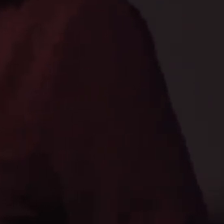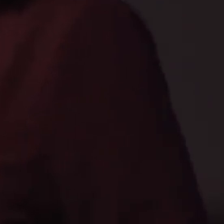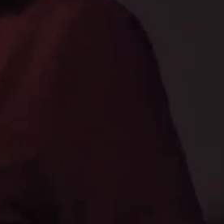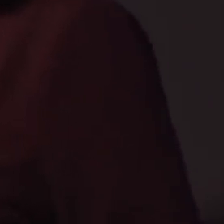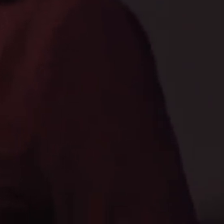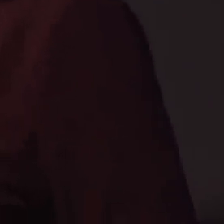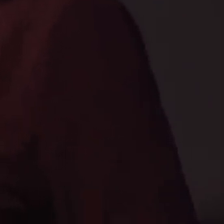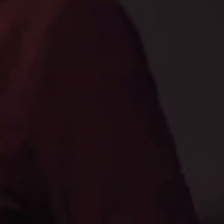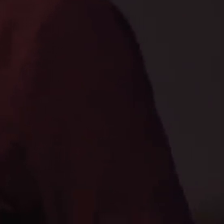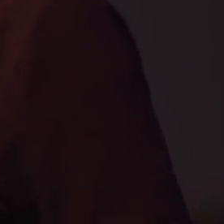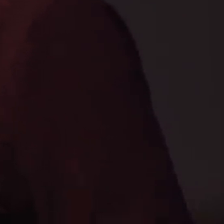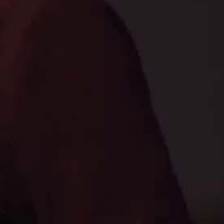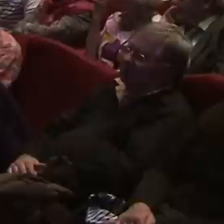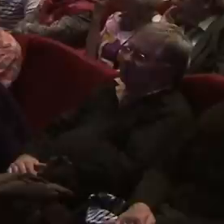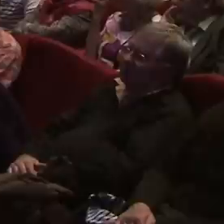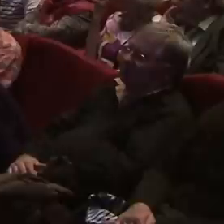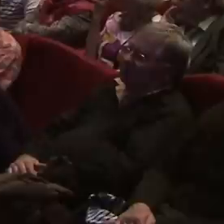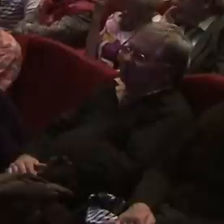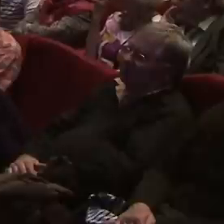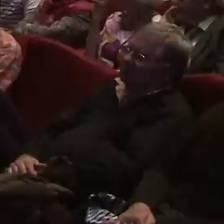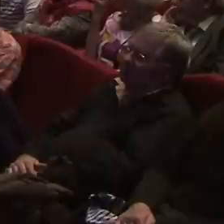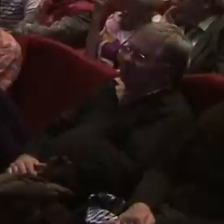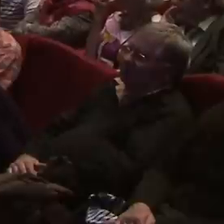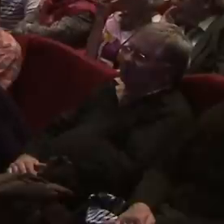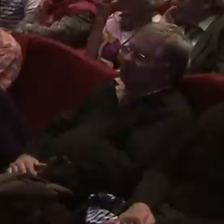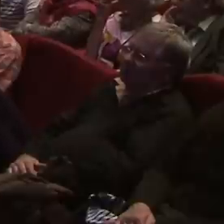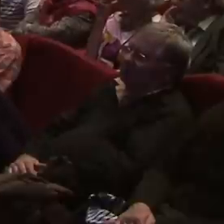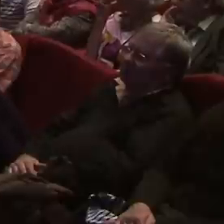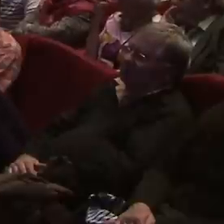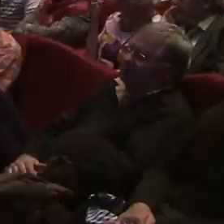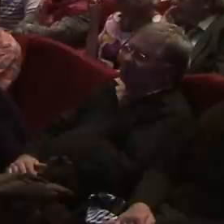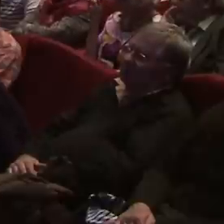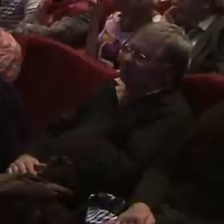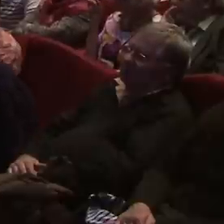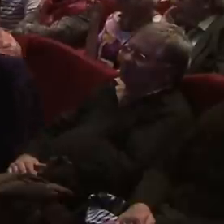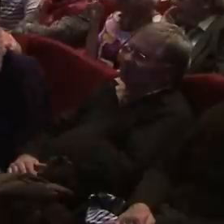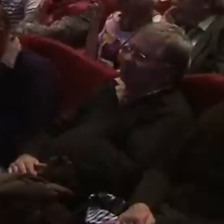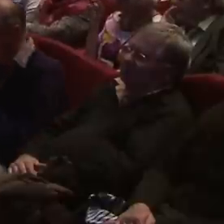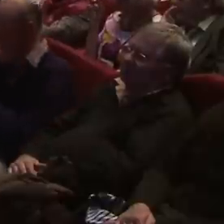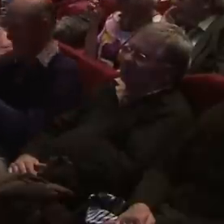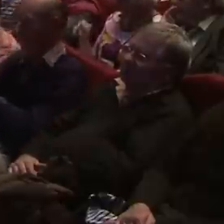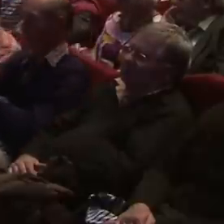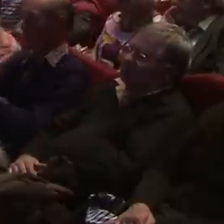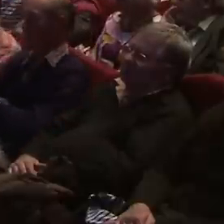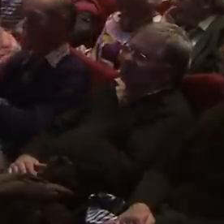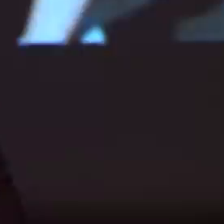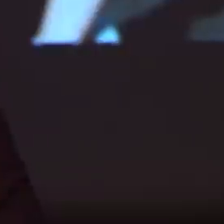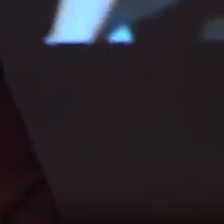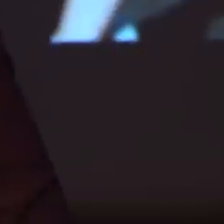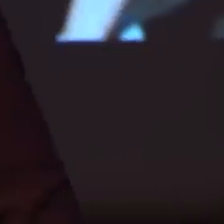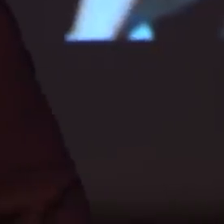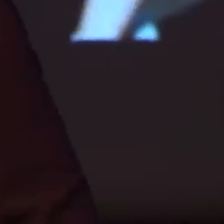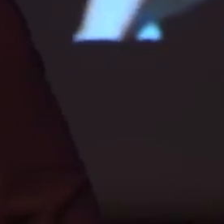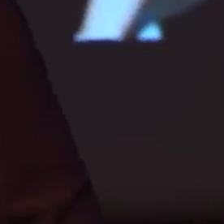de commencer. Je voulais vous dire que, contrairement à ce qui est mis sur notre programme, les réservations